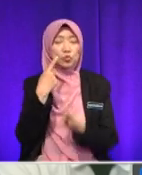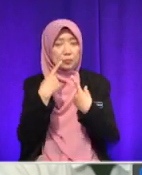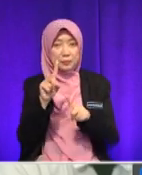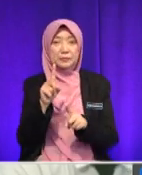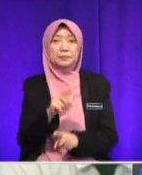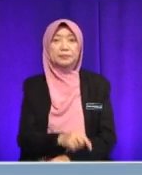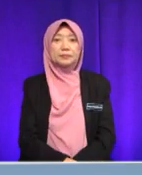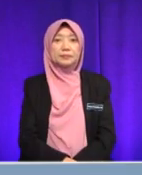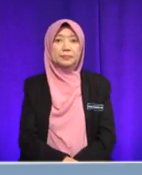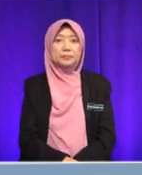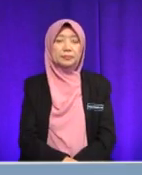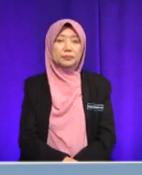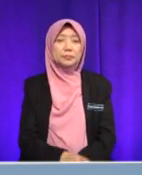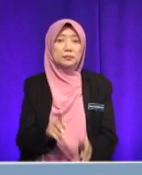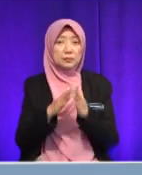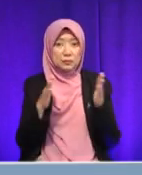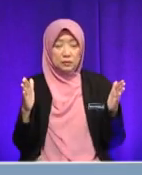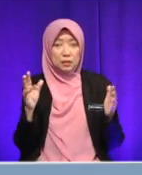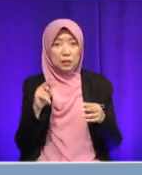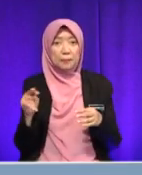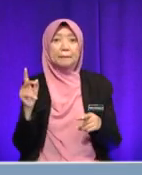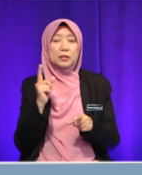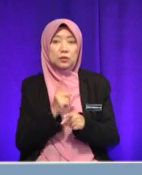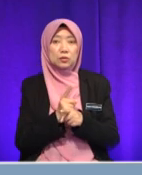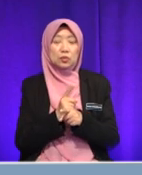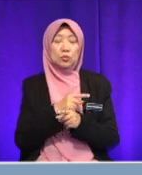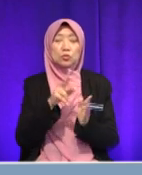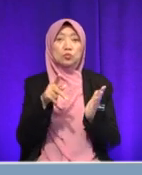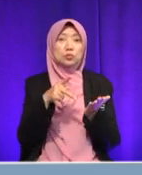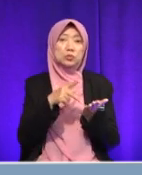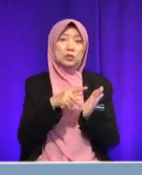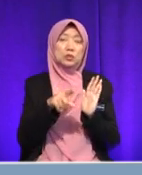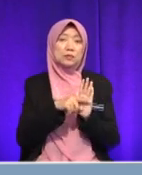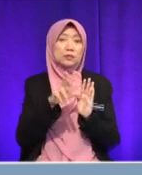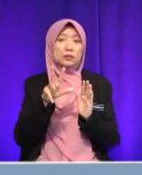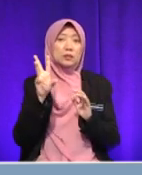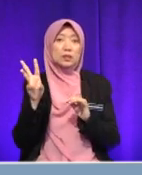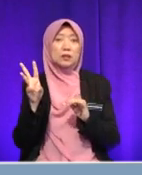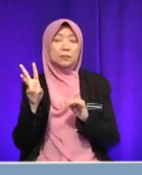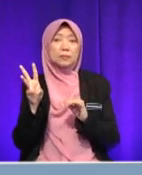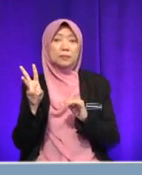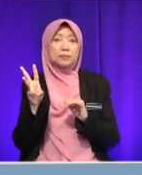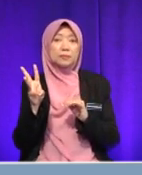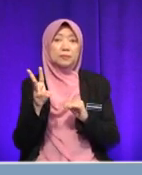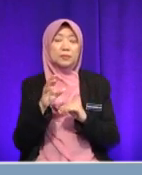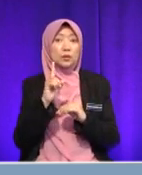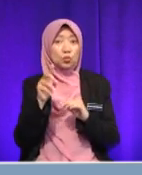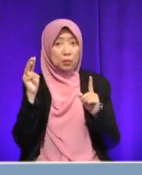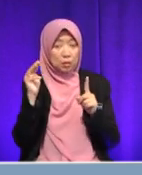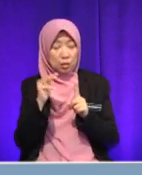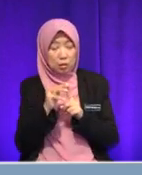Baik. Adakah betul? Yeah. Pembesaran betul. Mm-hmm. Pusat negatif 3, 6. Baik, cikgu beri markah. Ini satu